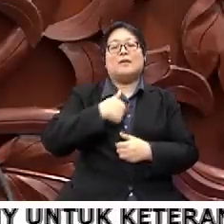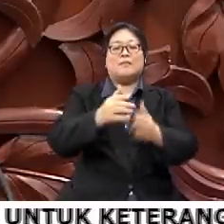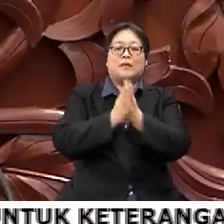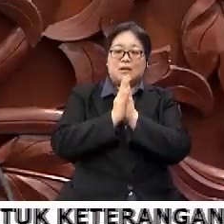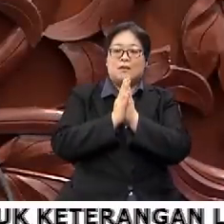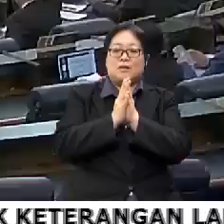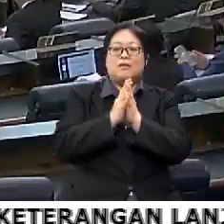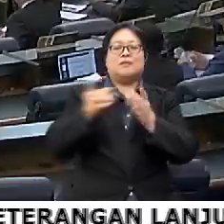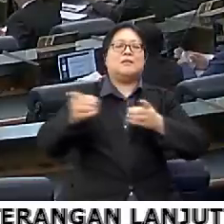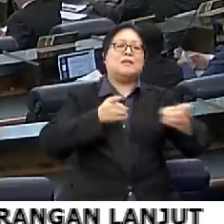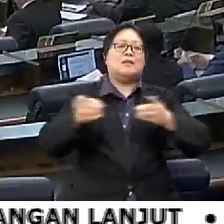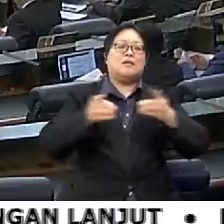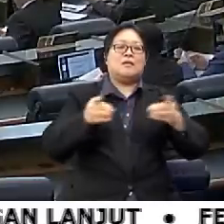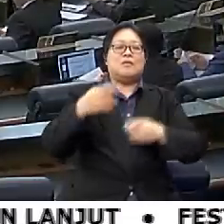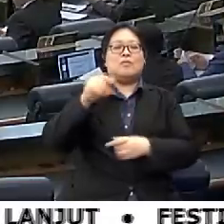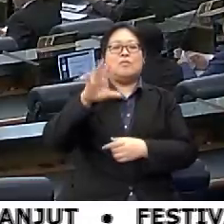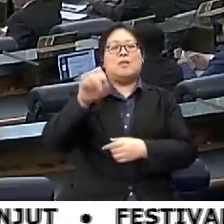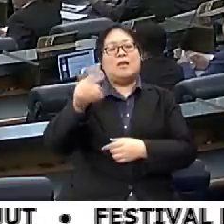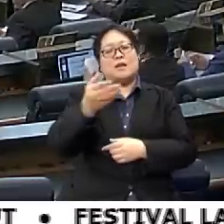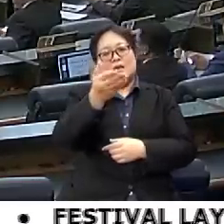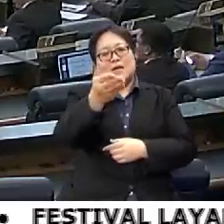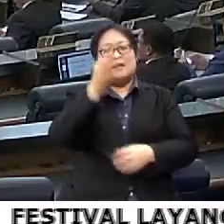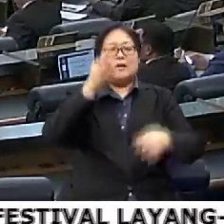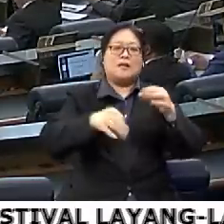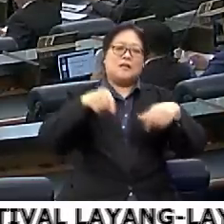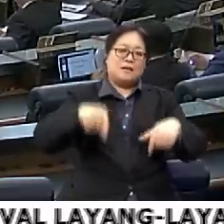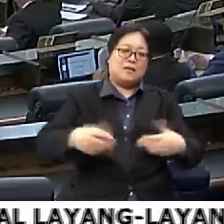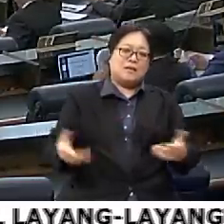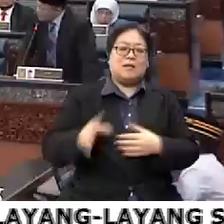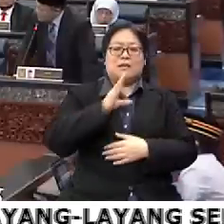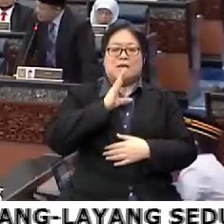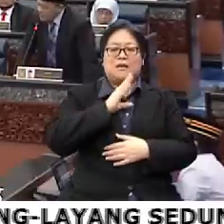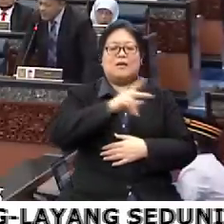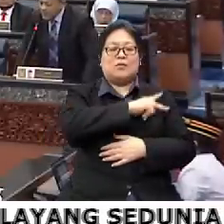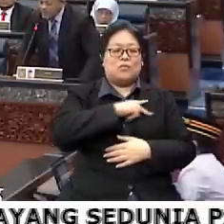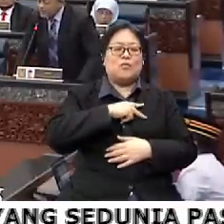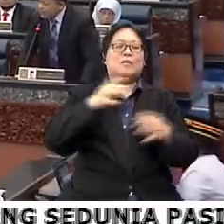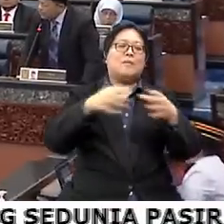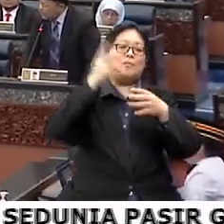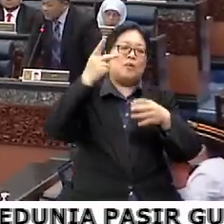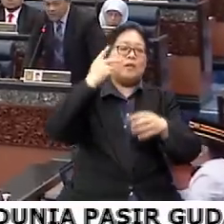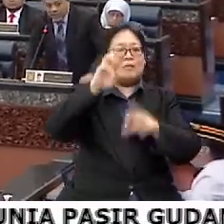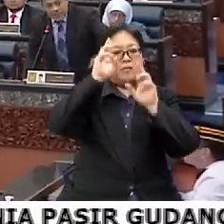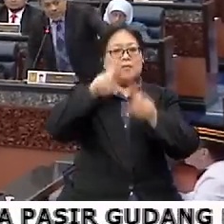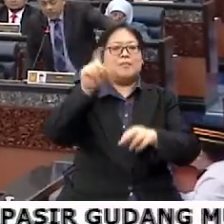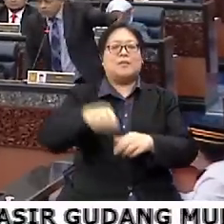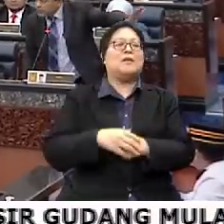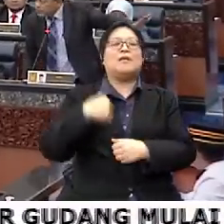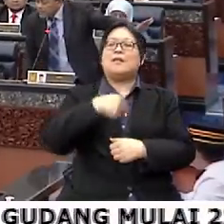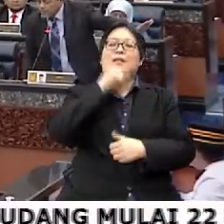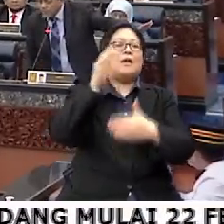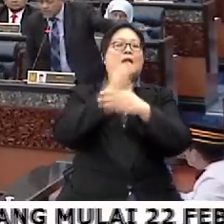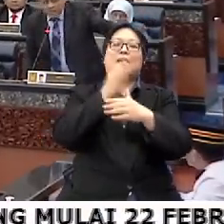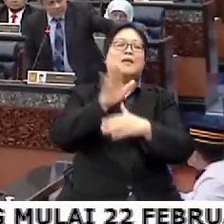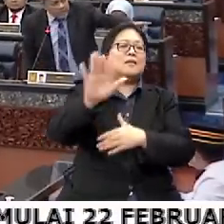tolong disiplinkan sikit ulu langat tu. Kalau ni yang cakap ni ketua parti, kita kena bagi penghormatan. Kami tak ganggu pun